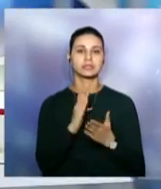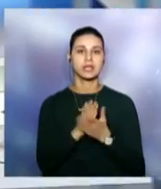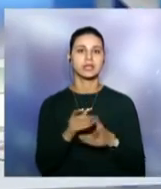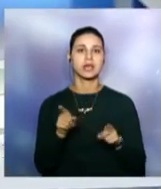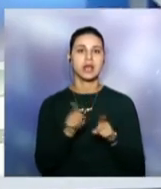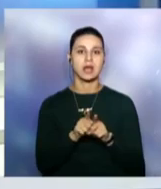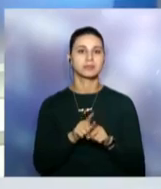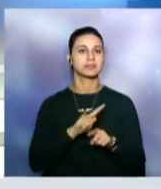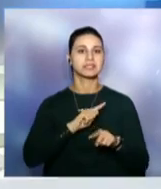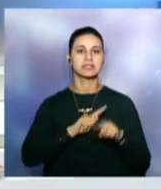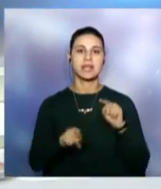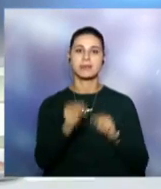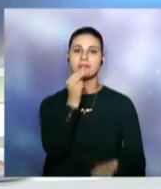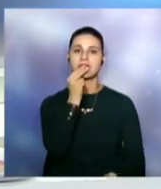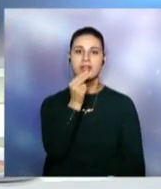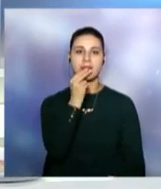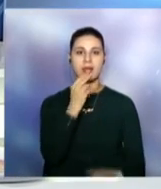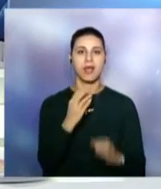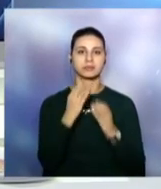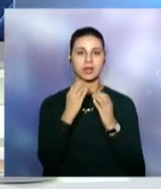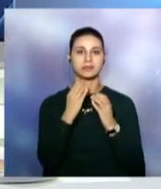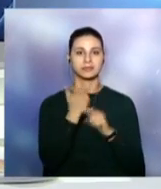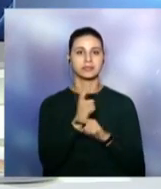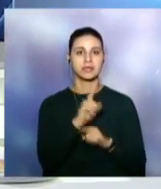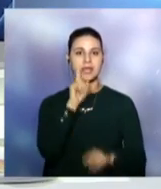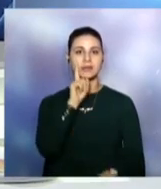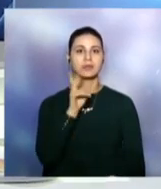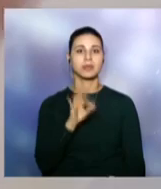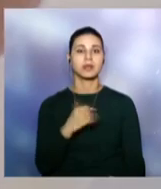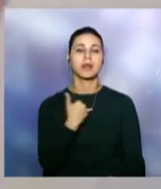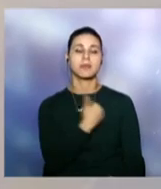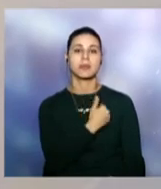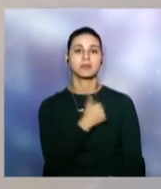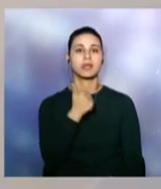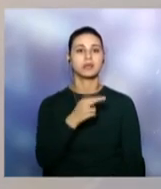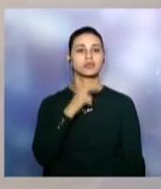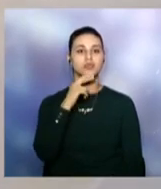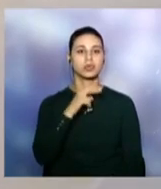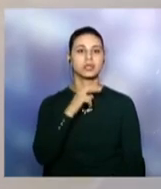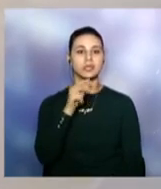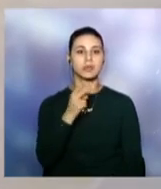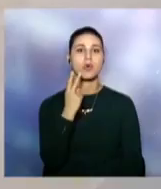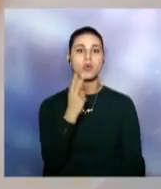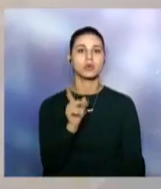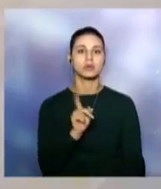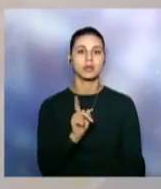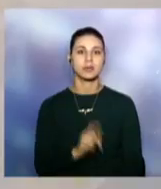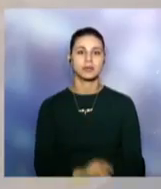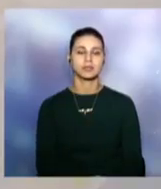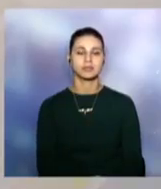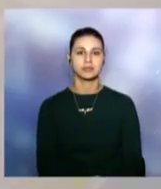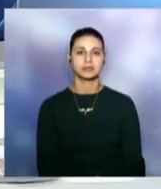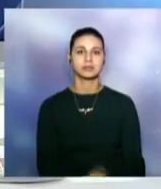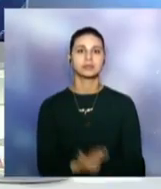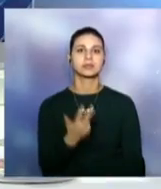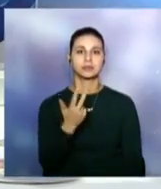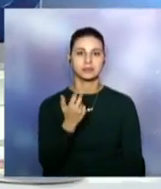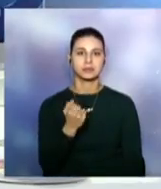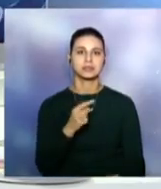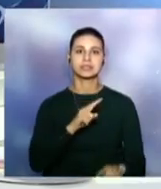ეგრეთ წოდებული სწრაფი კვების პროდუქტები, მაგრამ მე მინდა მიაქციოთ ყურადღება ორ გარემოებას. რა თქმა